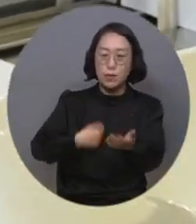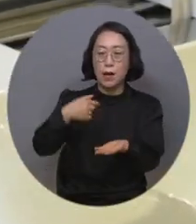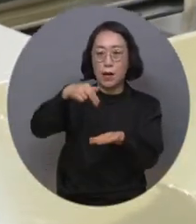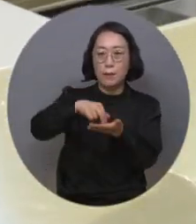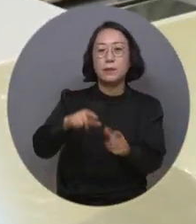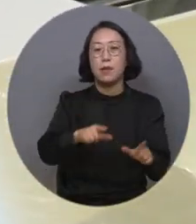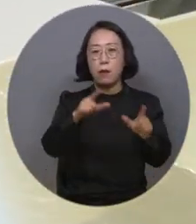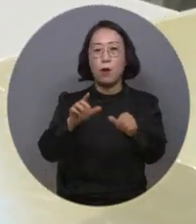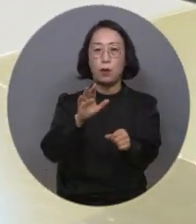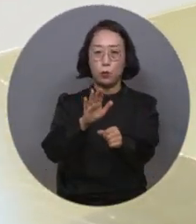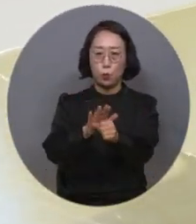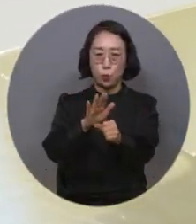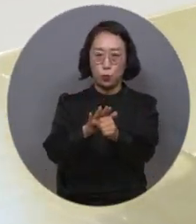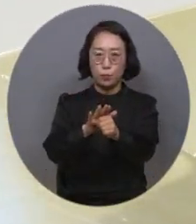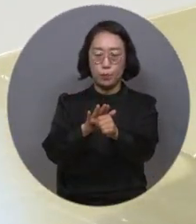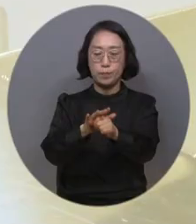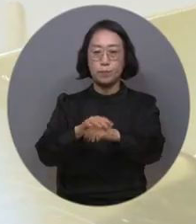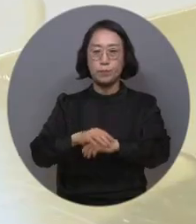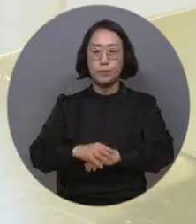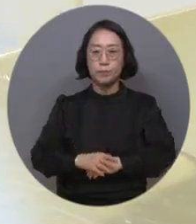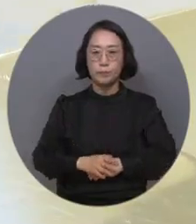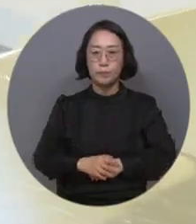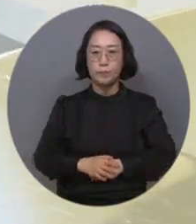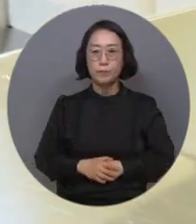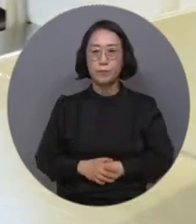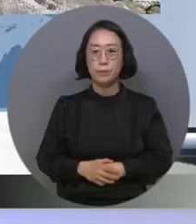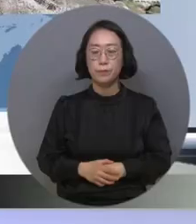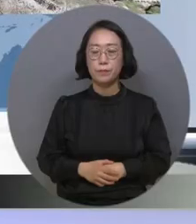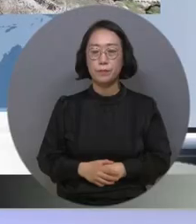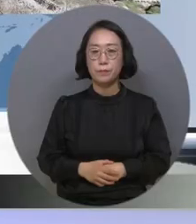있습니다 복지tv 뉴스 황영재입니다